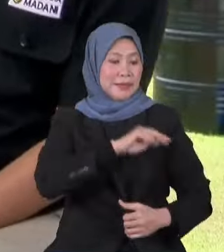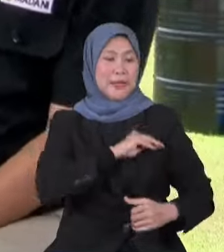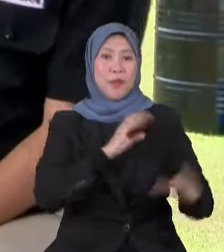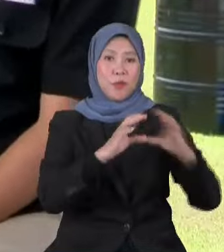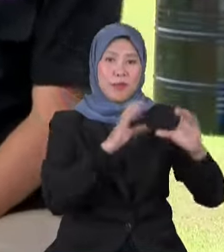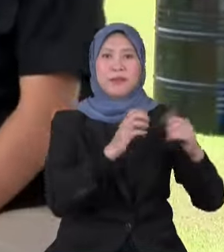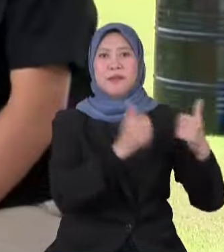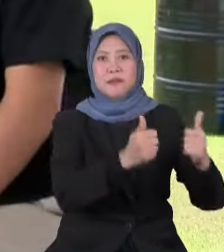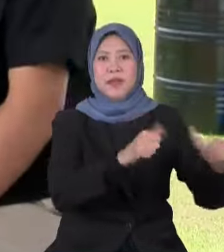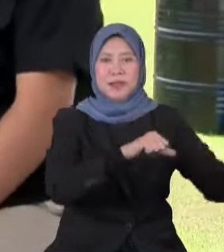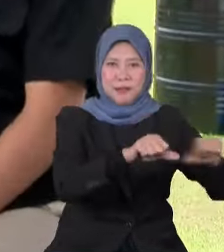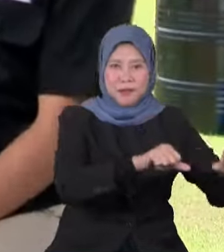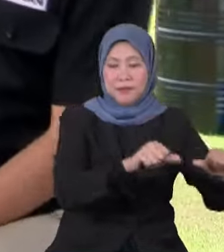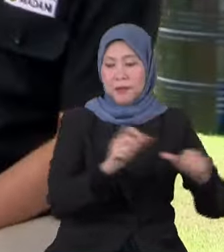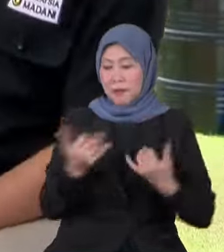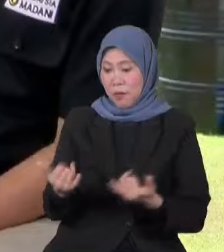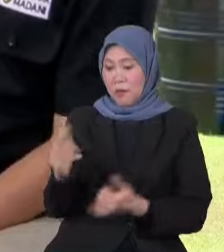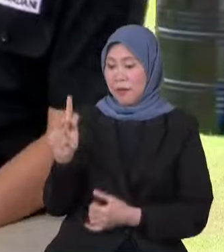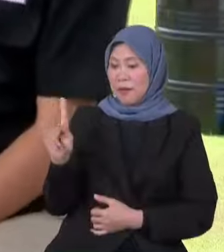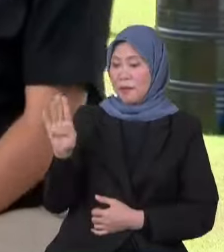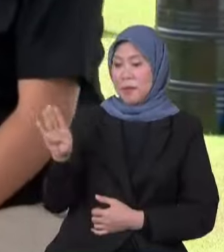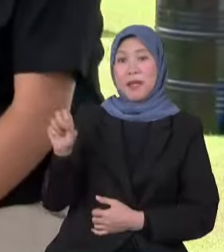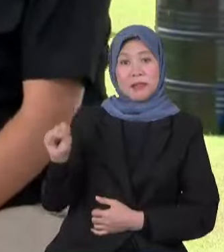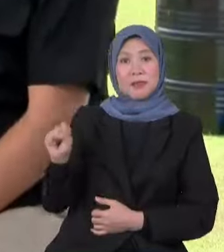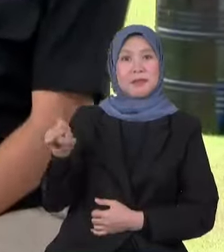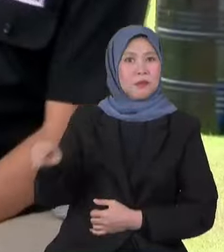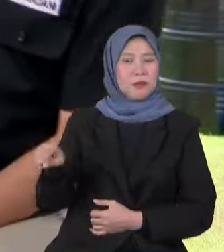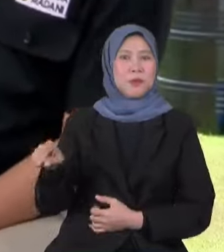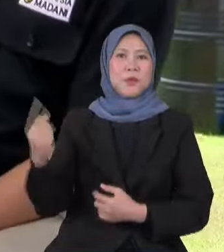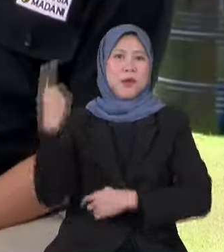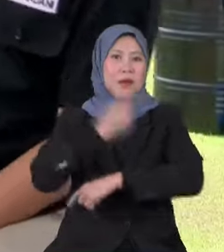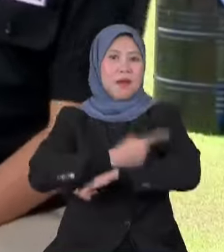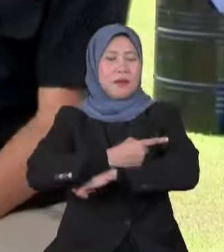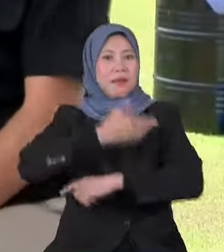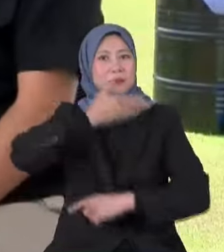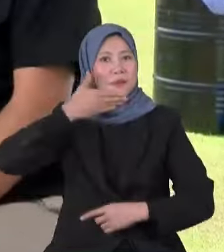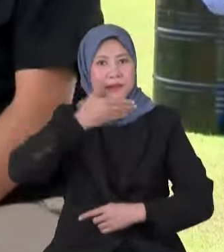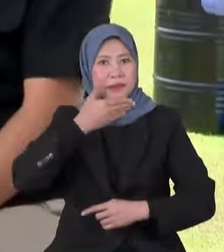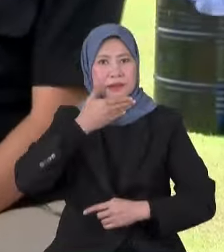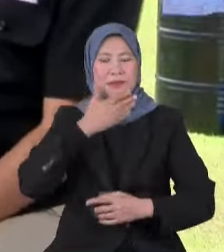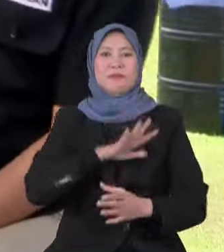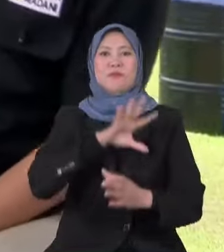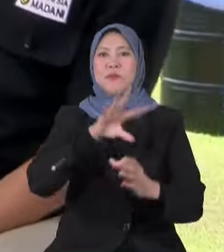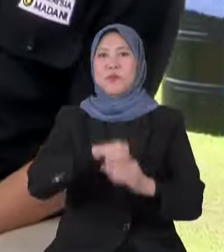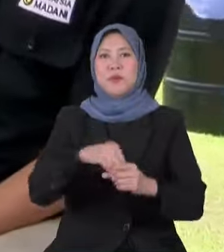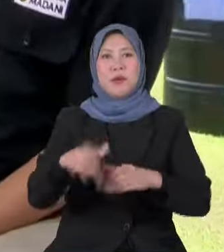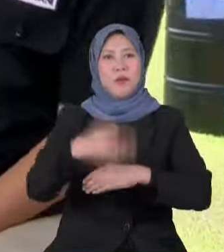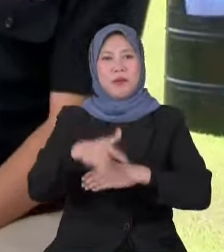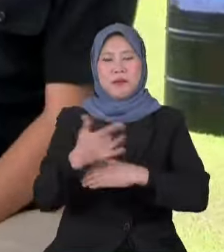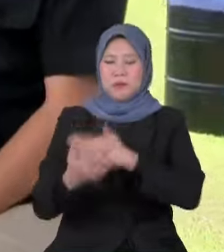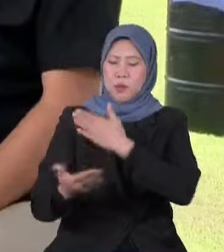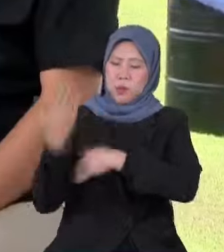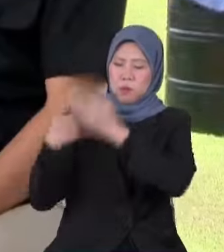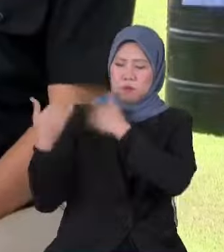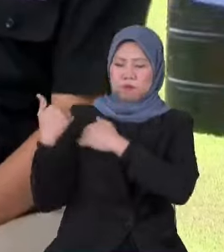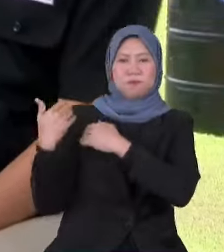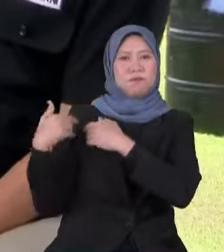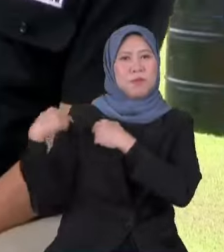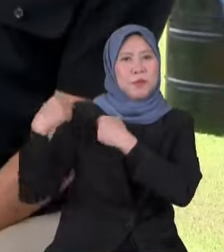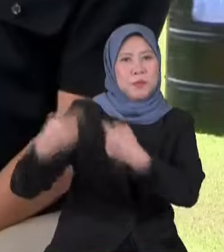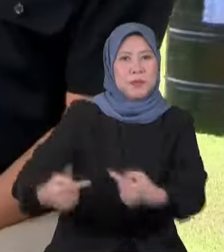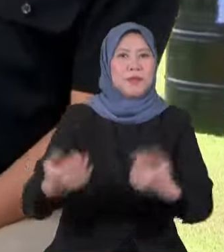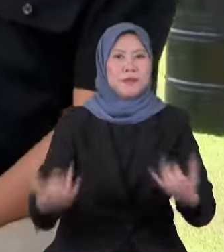kan. KBS untuk aktiviti Hari Belia Negara ni back to back daripada awal, sebelum daripada awal tahun lagi.